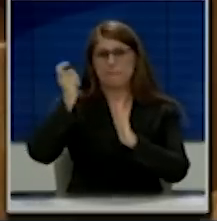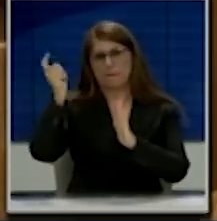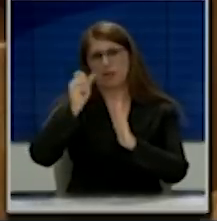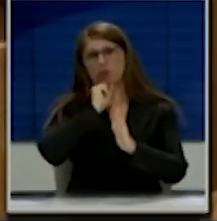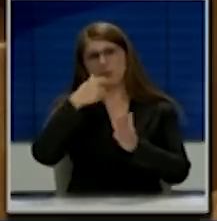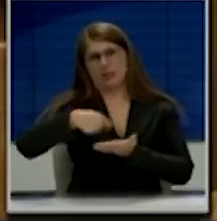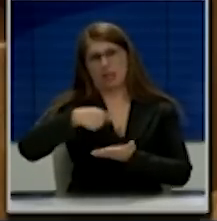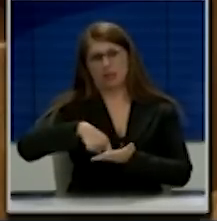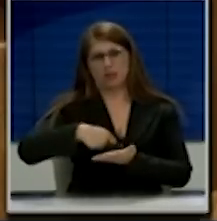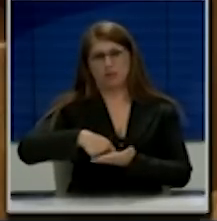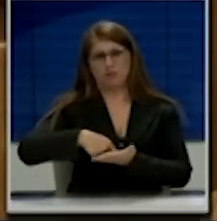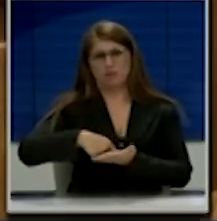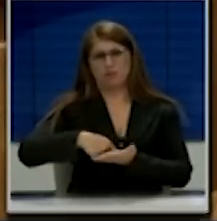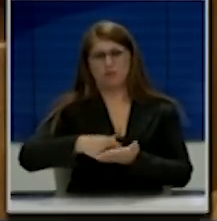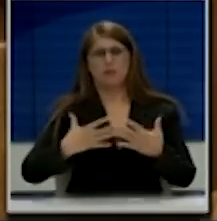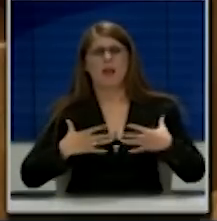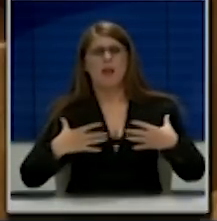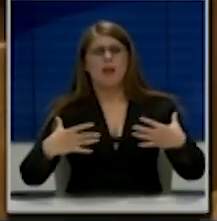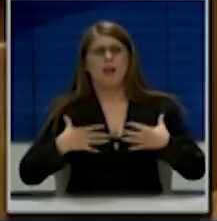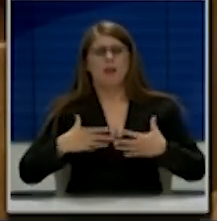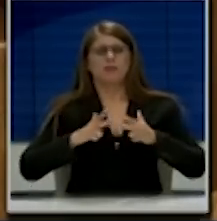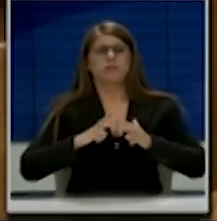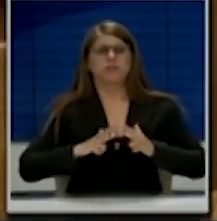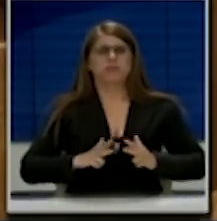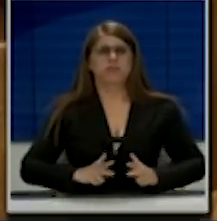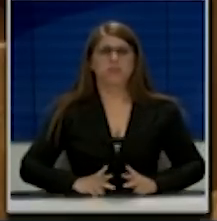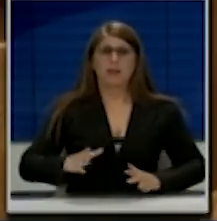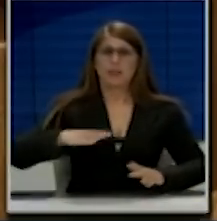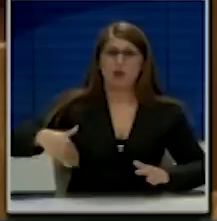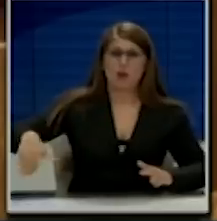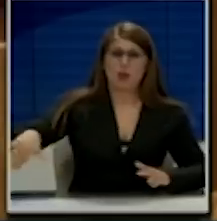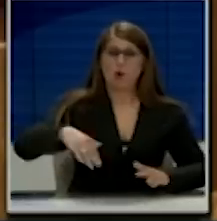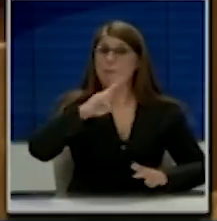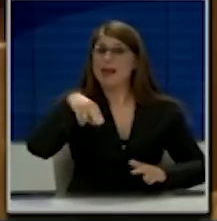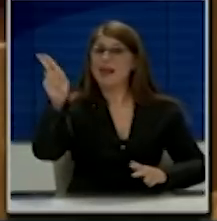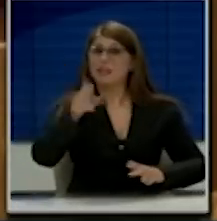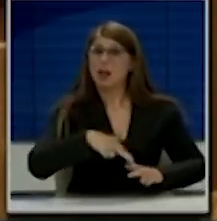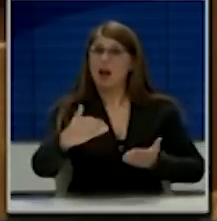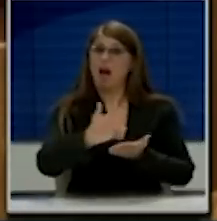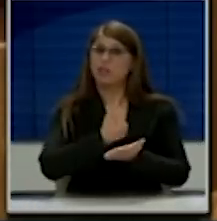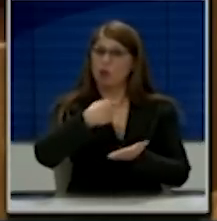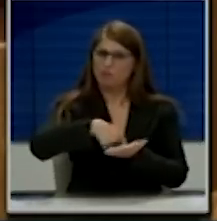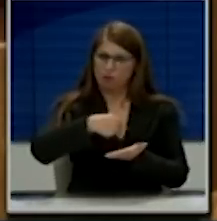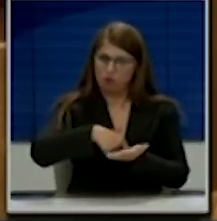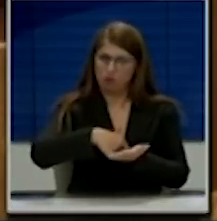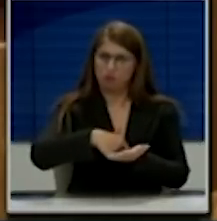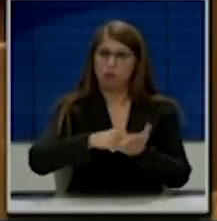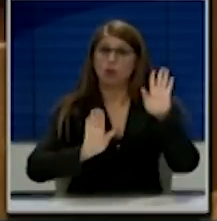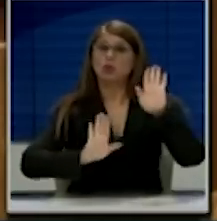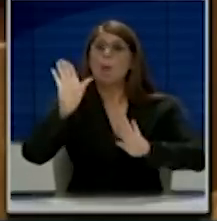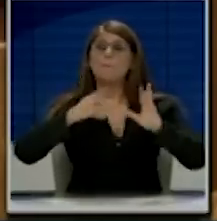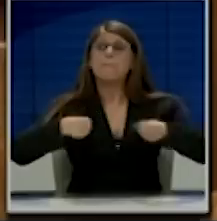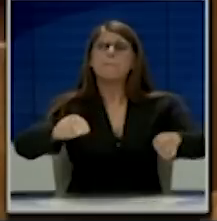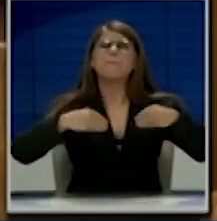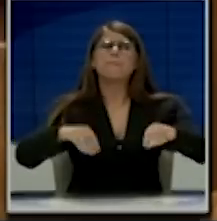και συντάξεις, ανάσες ανακούφισης για το λαό με κατάργηση των άδικων φόρων, των